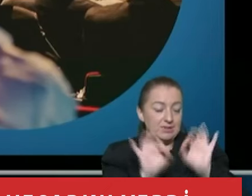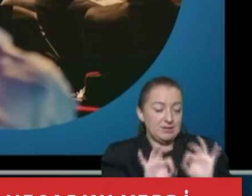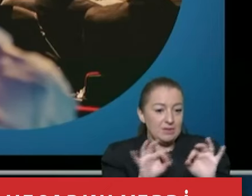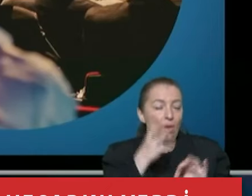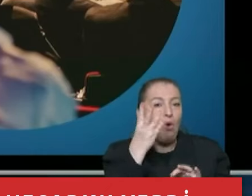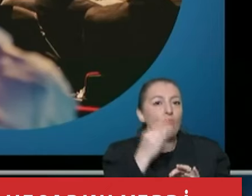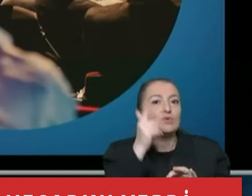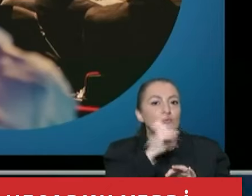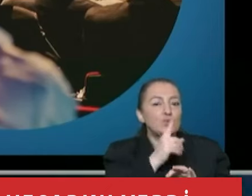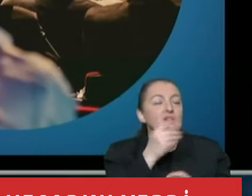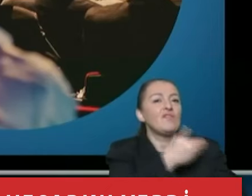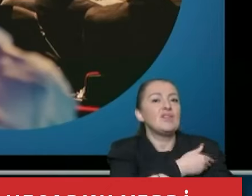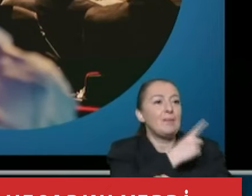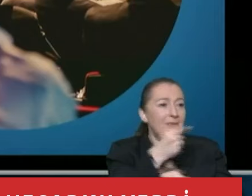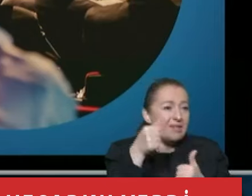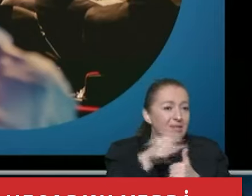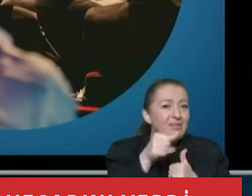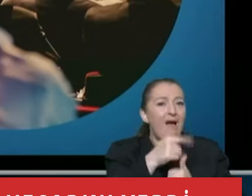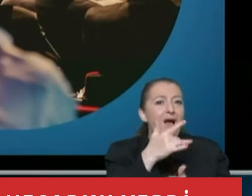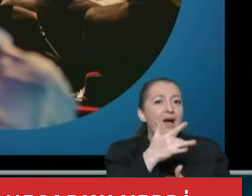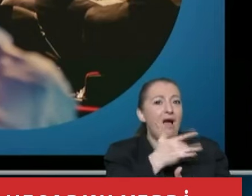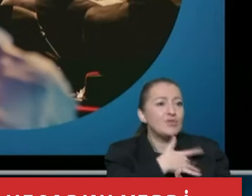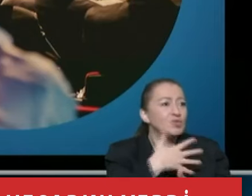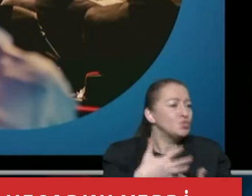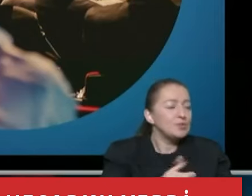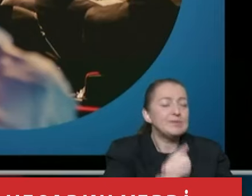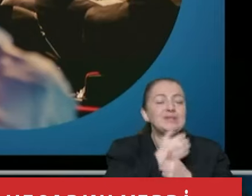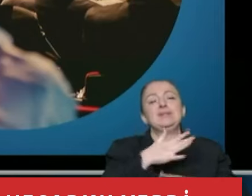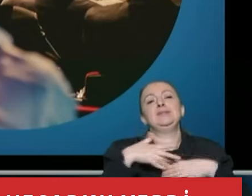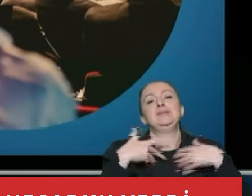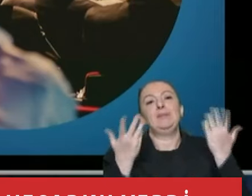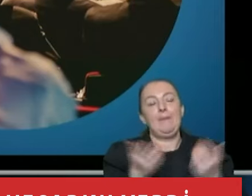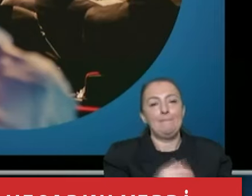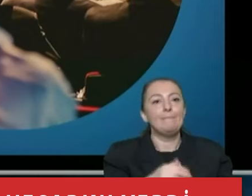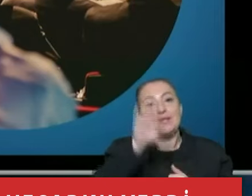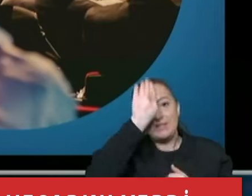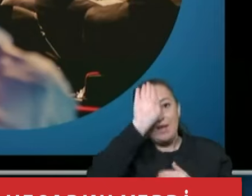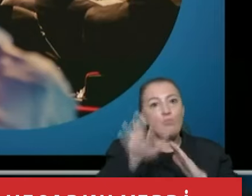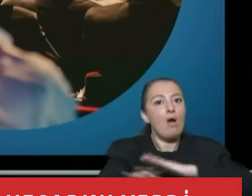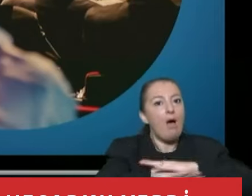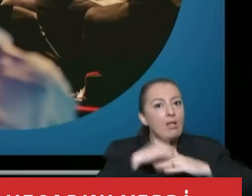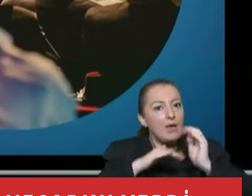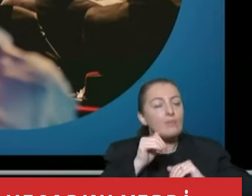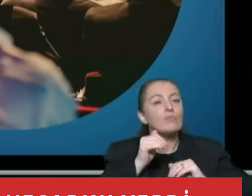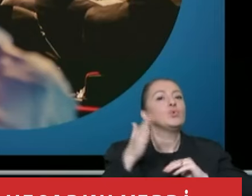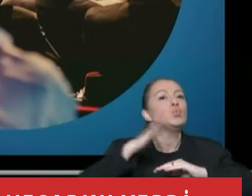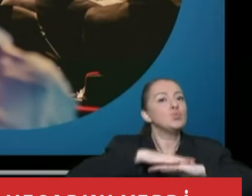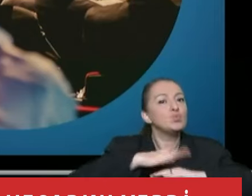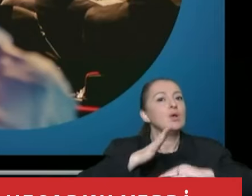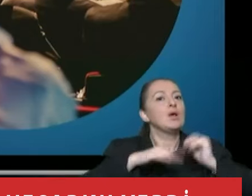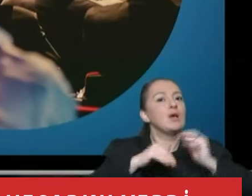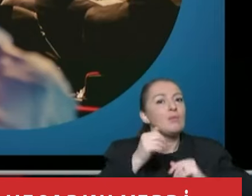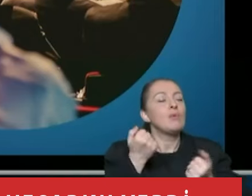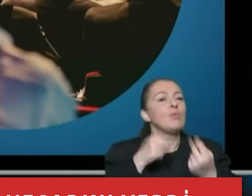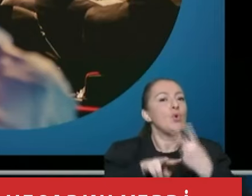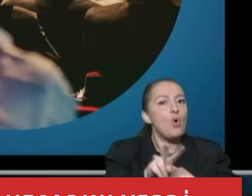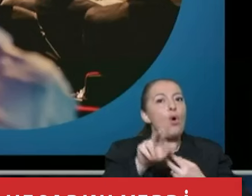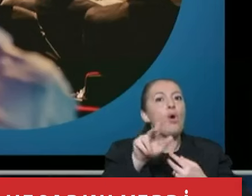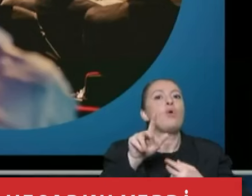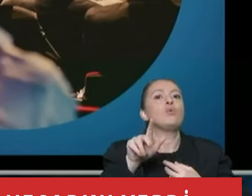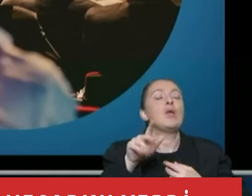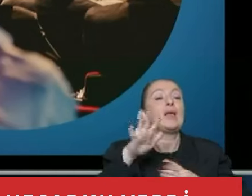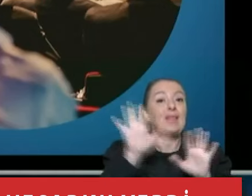Vatandaşlarımızın bir daha yaşamasını istemiyoruz İstanbul'da altyapı üst Yapı ulaşım Lojistik deprem aı ve